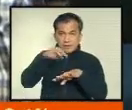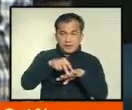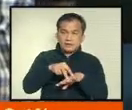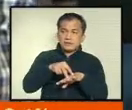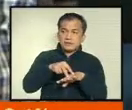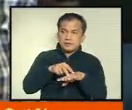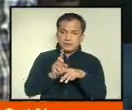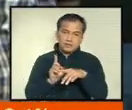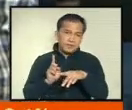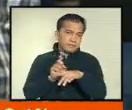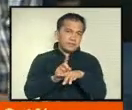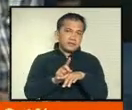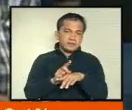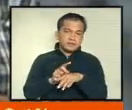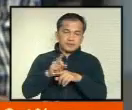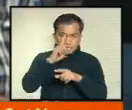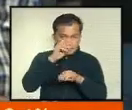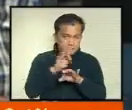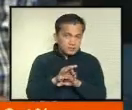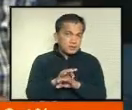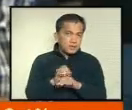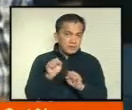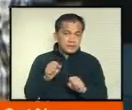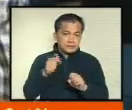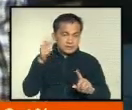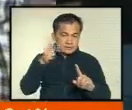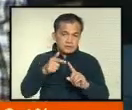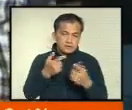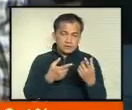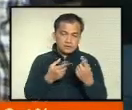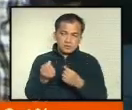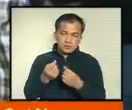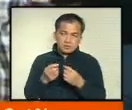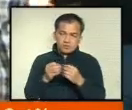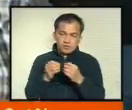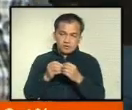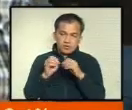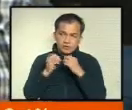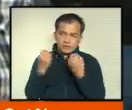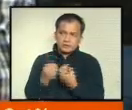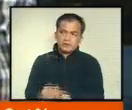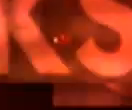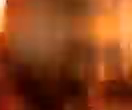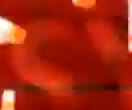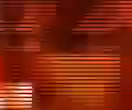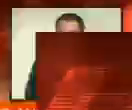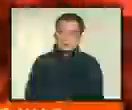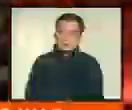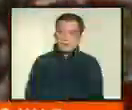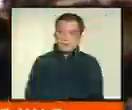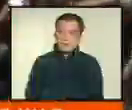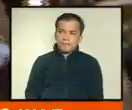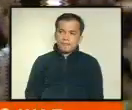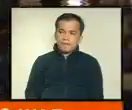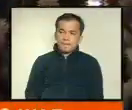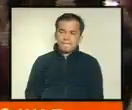sampahan at lapitan ng mga deboto. Pero target nila na gawin itong mas organisado.